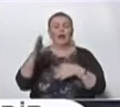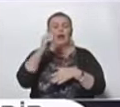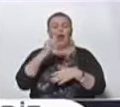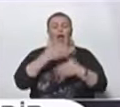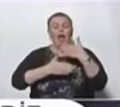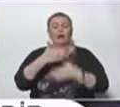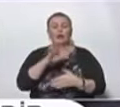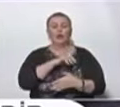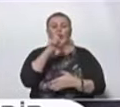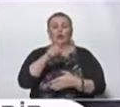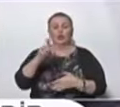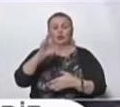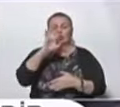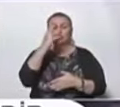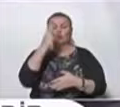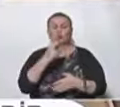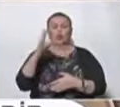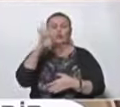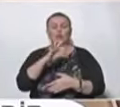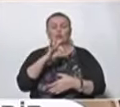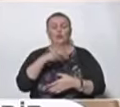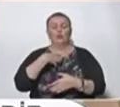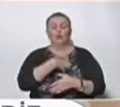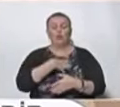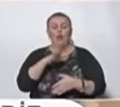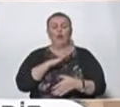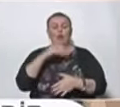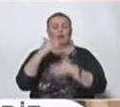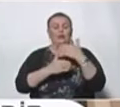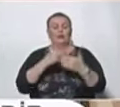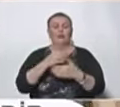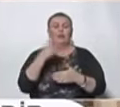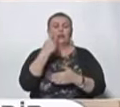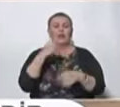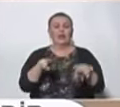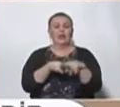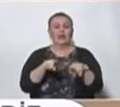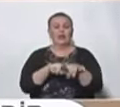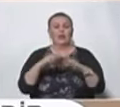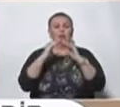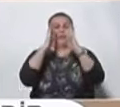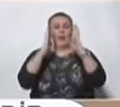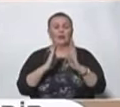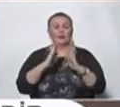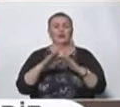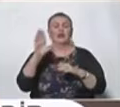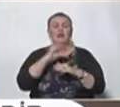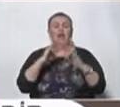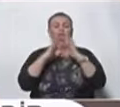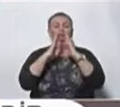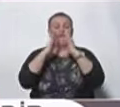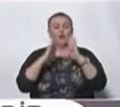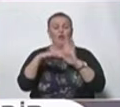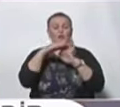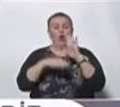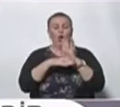şəxsləri əhatə edən sosial dəstək tədbirlərinin ən mühüm istiqamətlərindən biri kimi onların mənzil və fərdi evlərlə təminatı proqramı